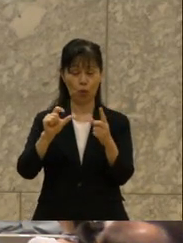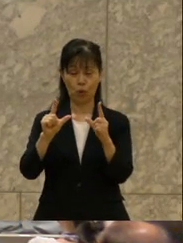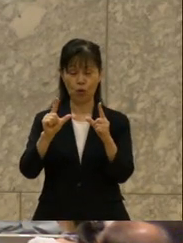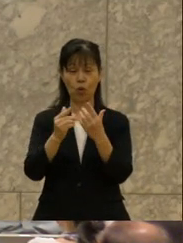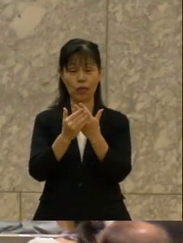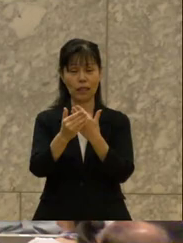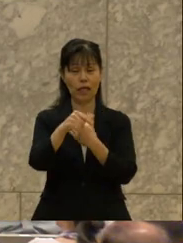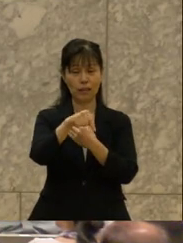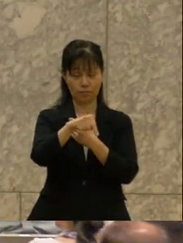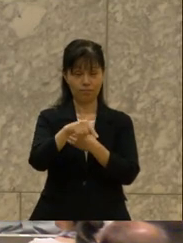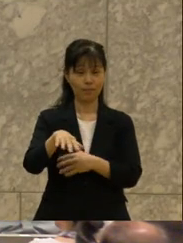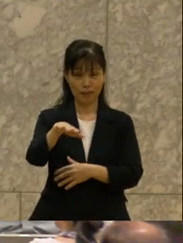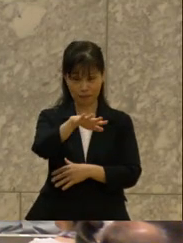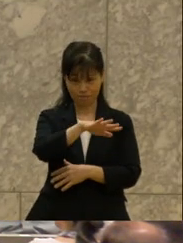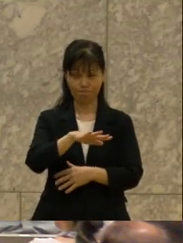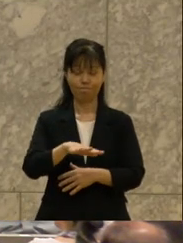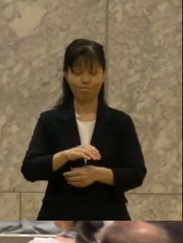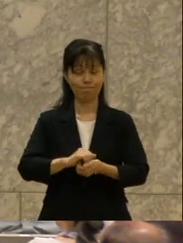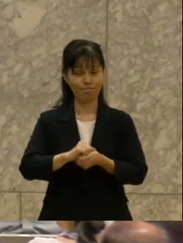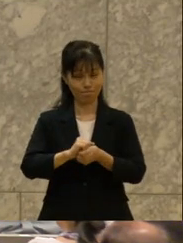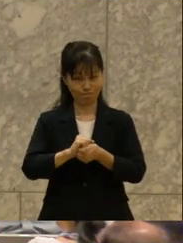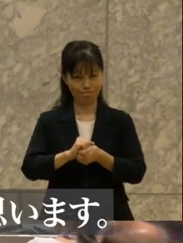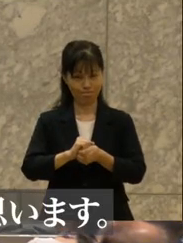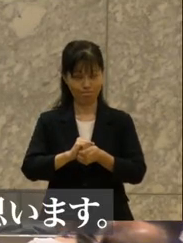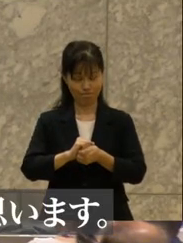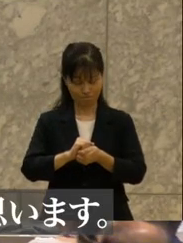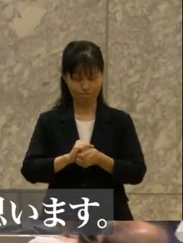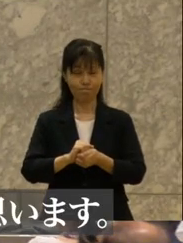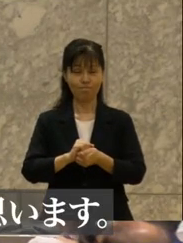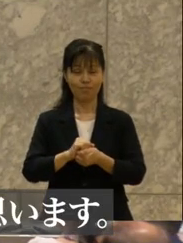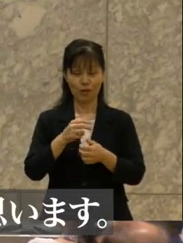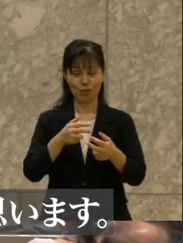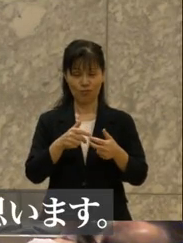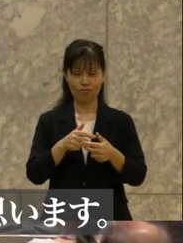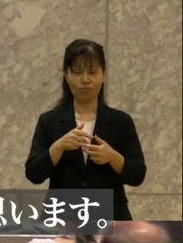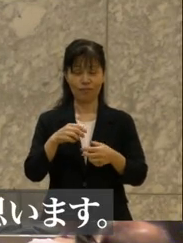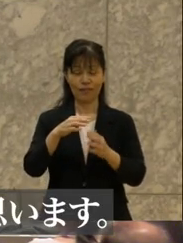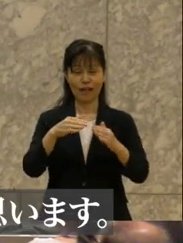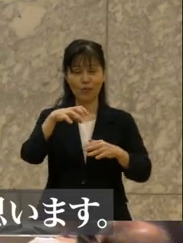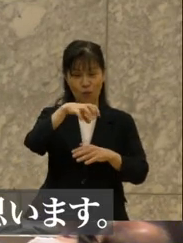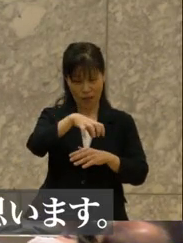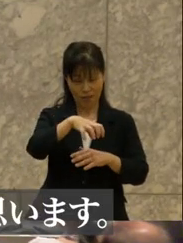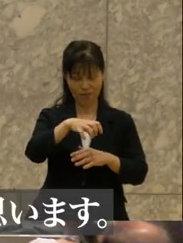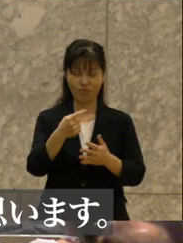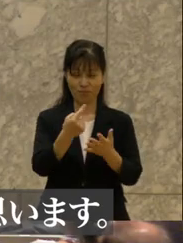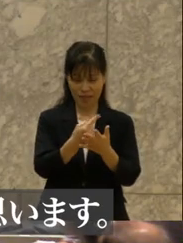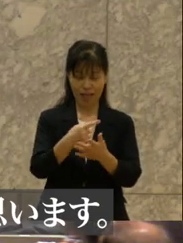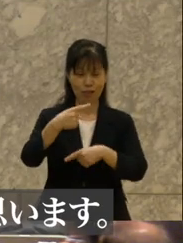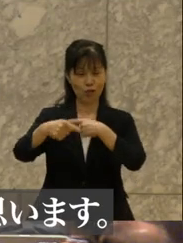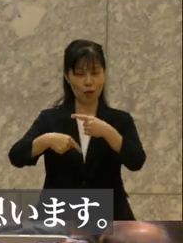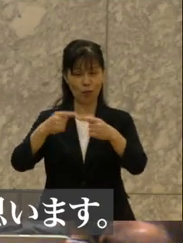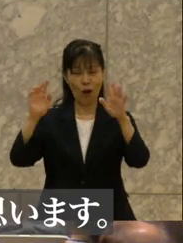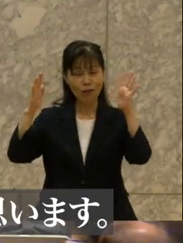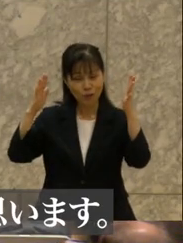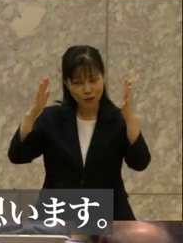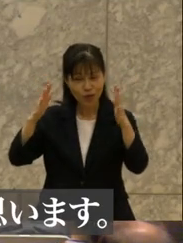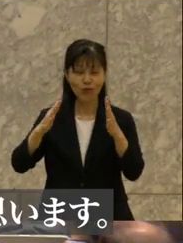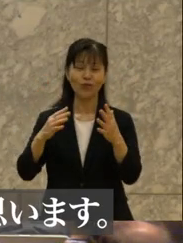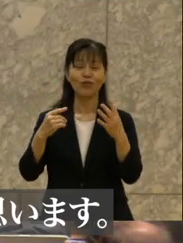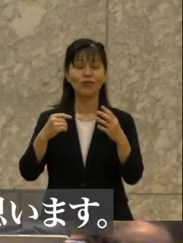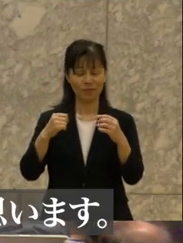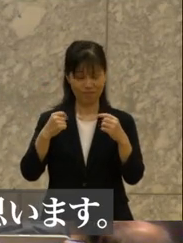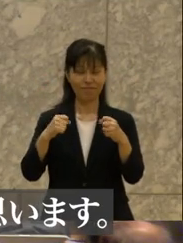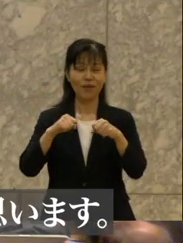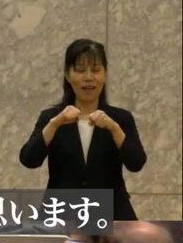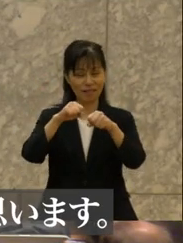大会では皆さんぜひ会場で声援と手話の拍手をあの選手にですね送って応援